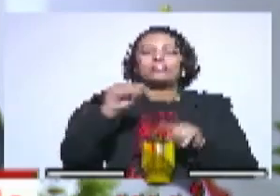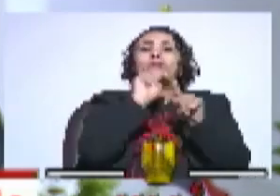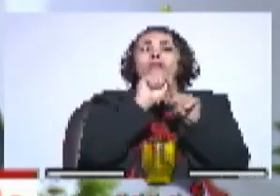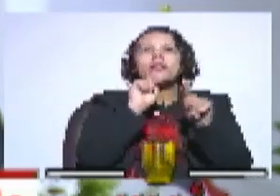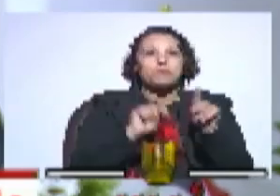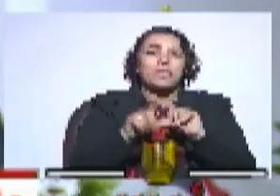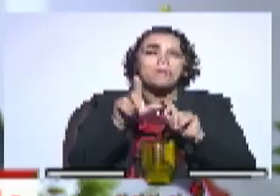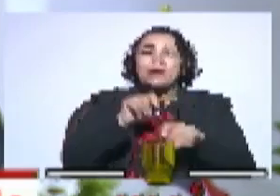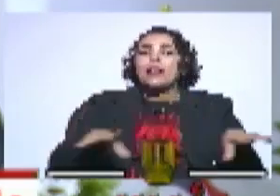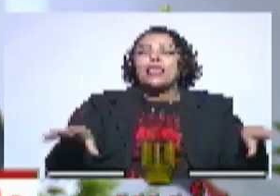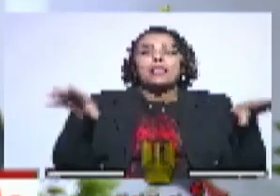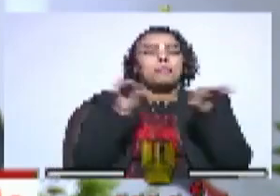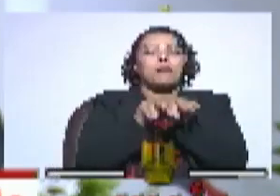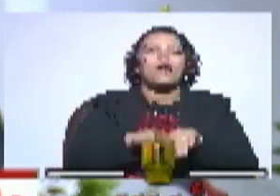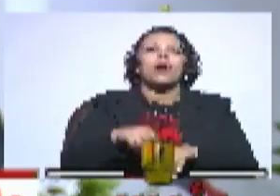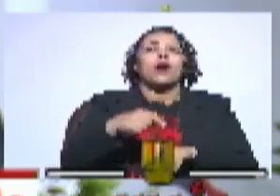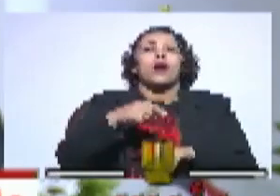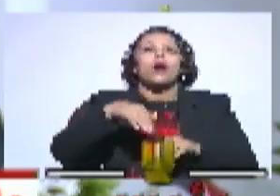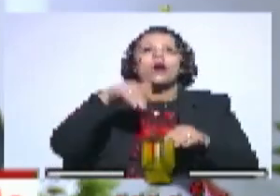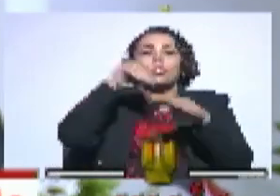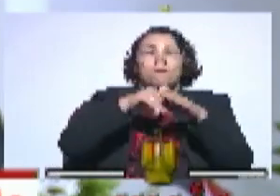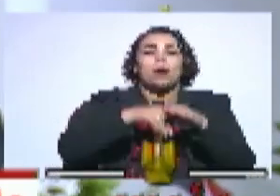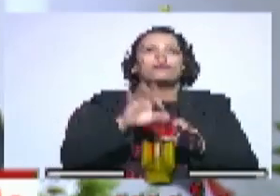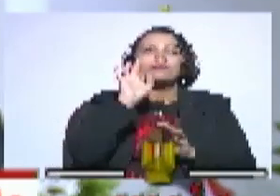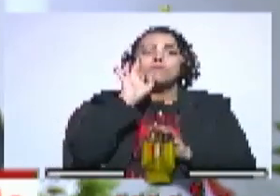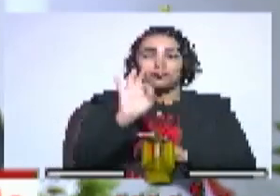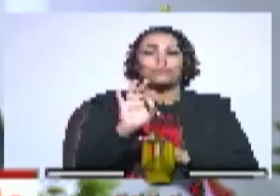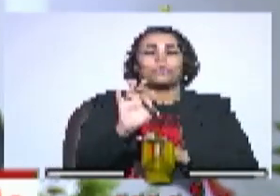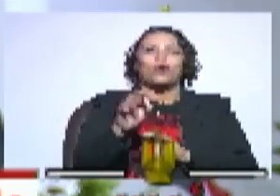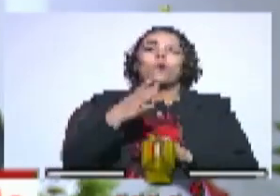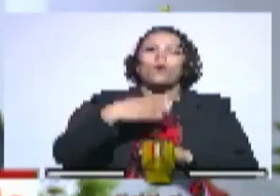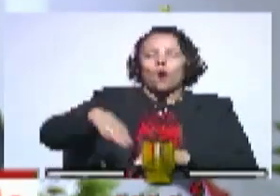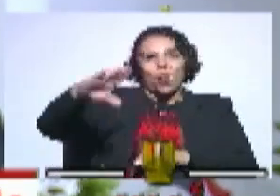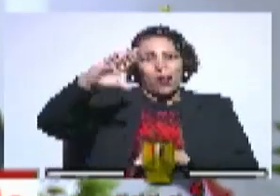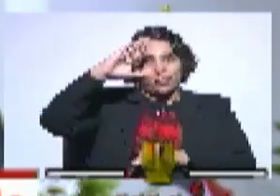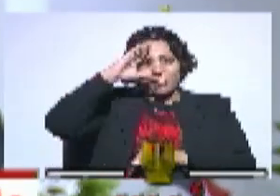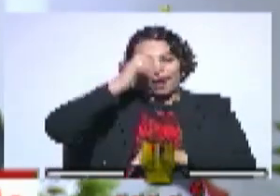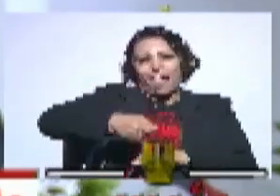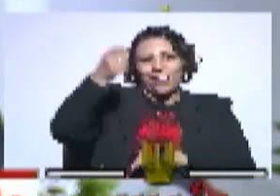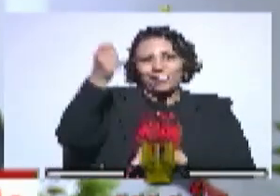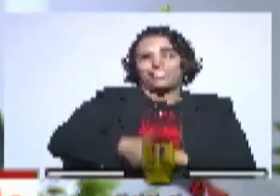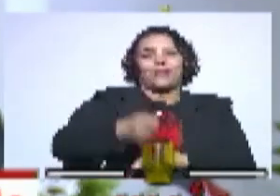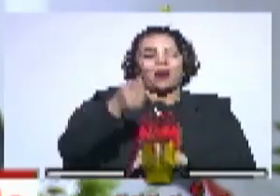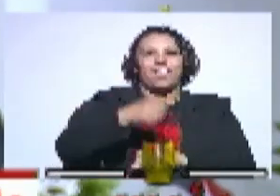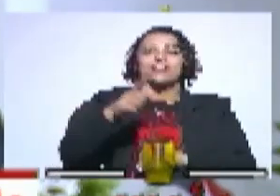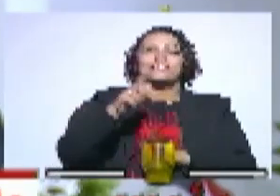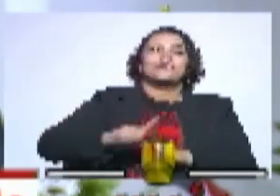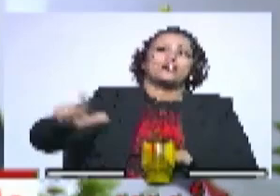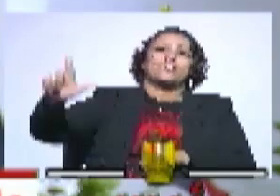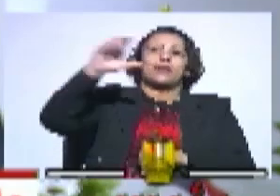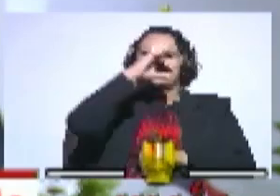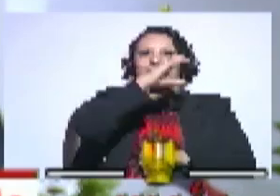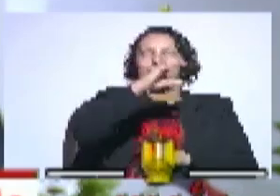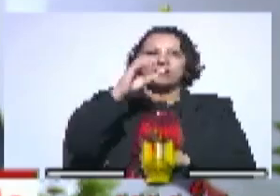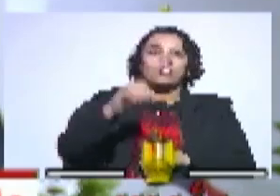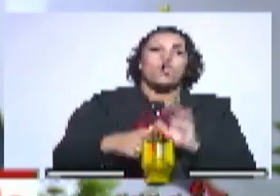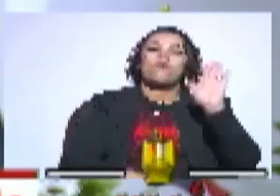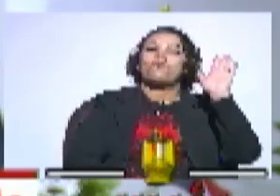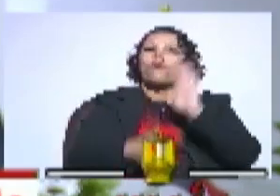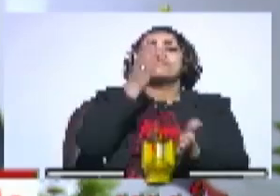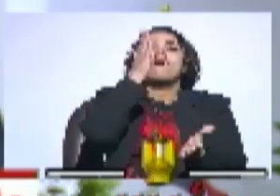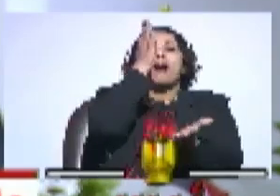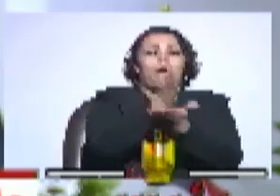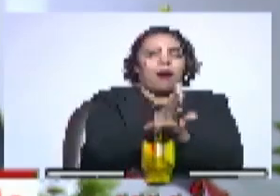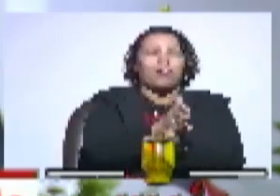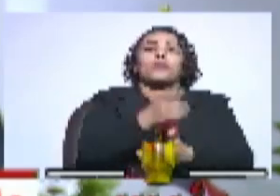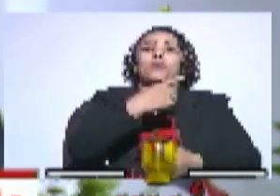89.6% من إجمالي الأصوات الصحيحة. كل التهنئة القلبية للسيد الرئيس عبد الفتاح السيسي، فوز عن